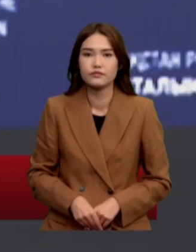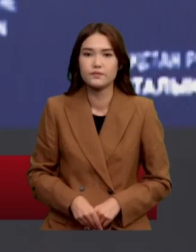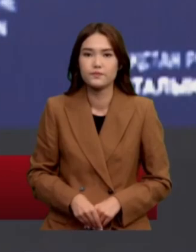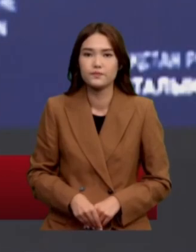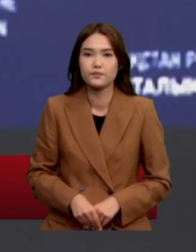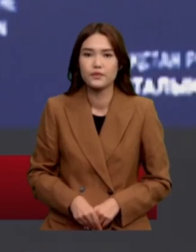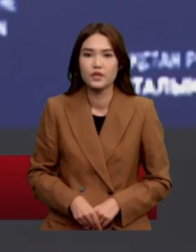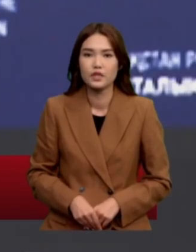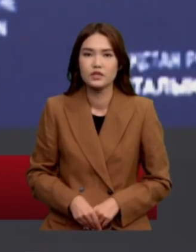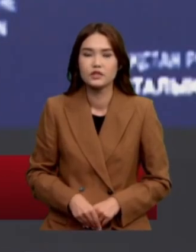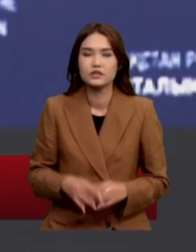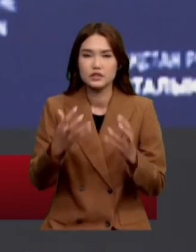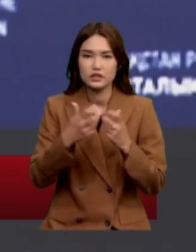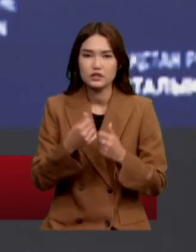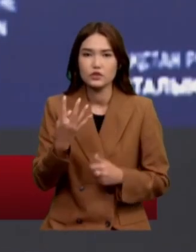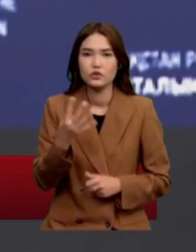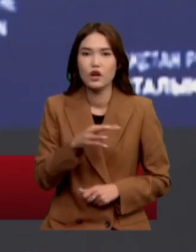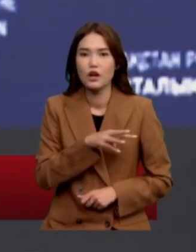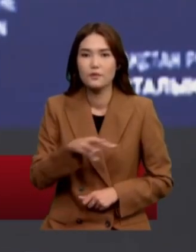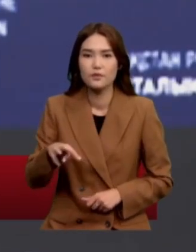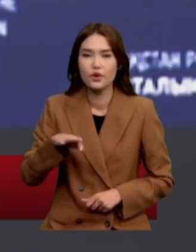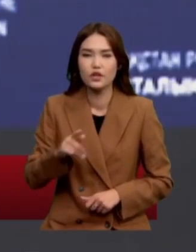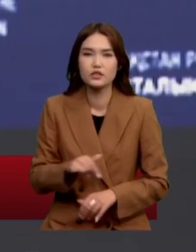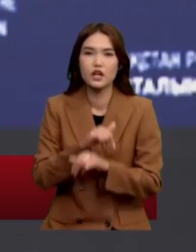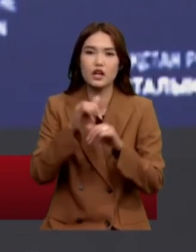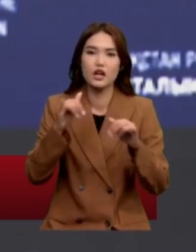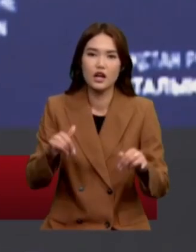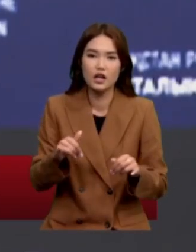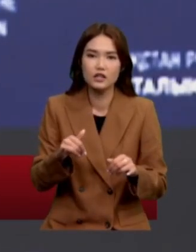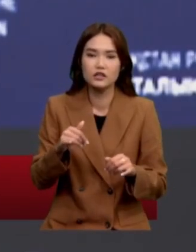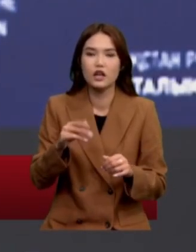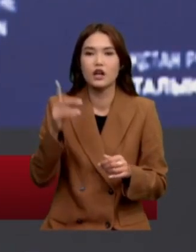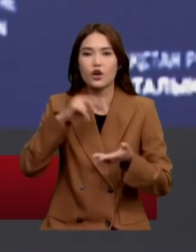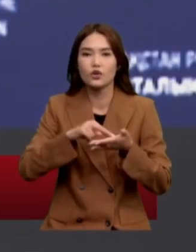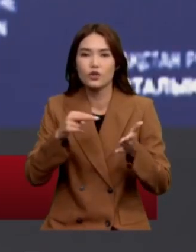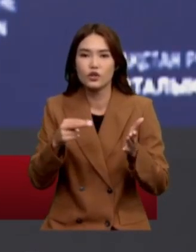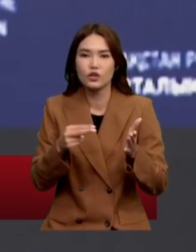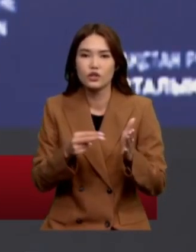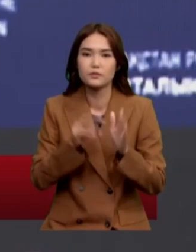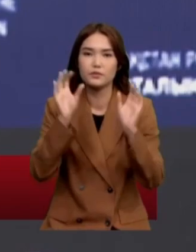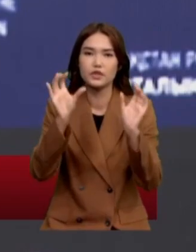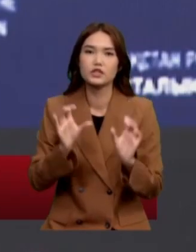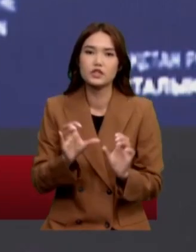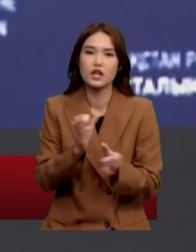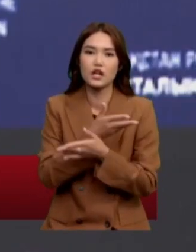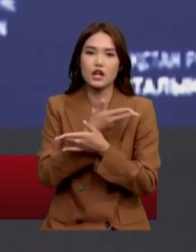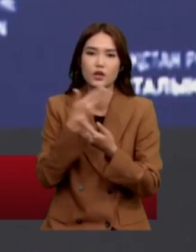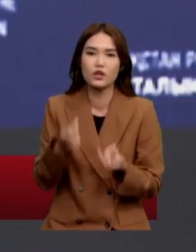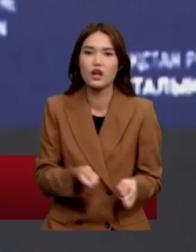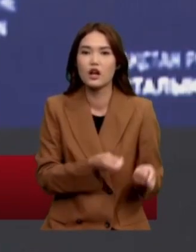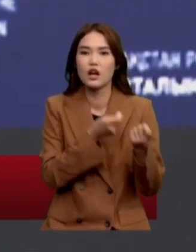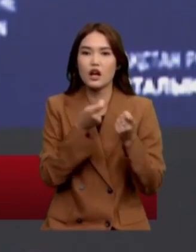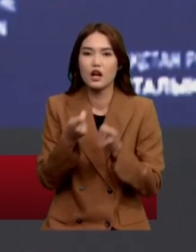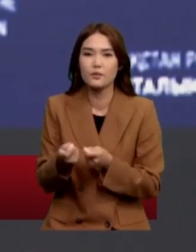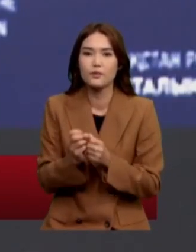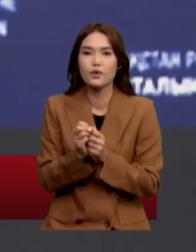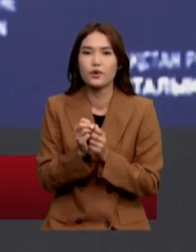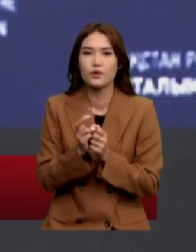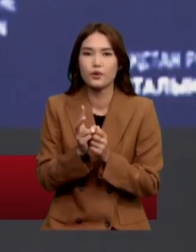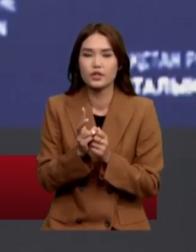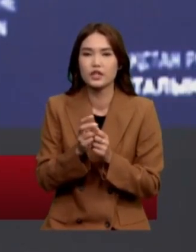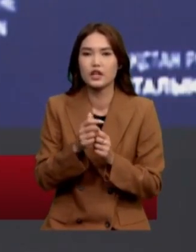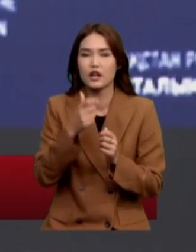184 миллион теңгеден астам сомаға зергерлік бұйымдарды заңсыз алып келудің 12